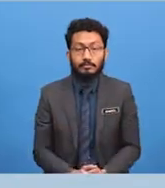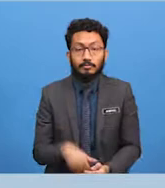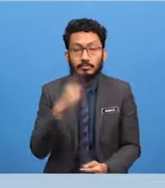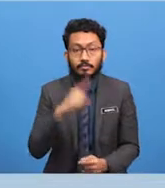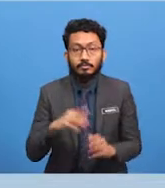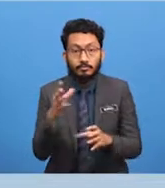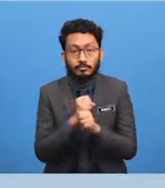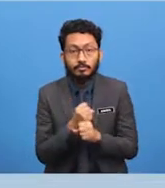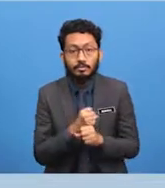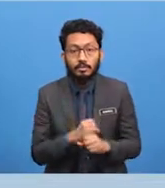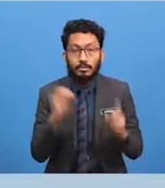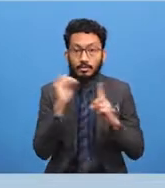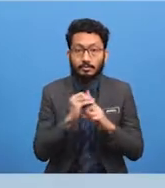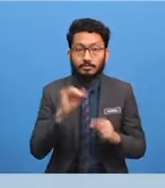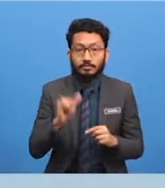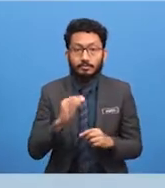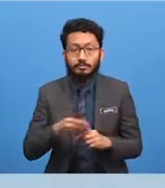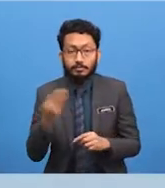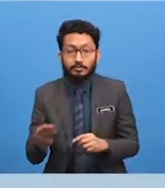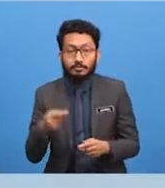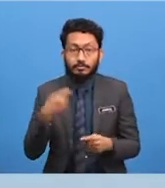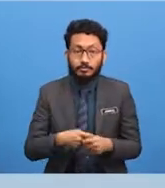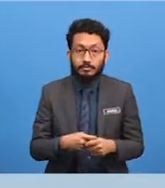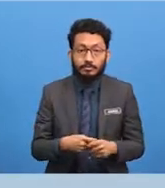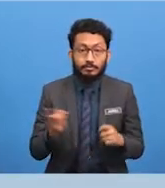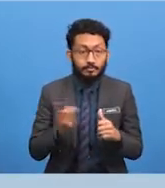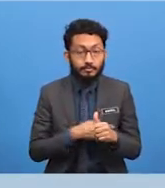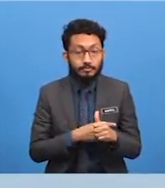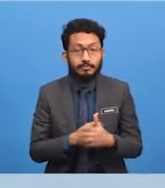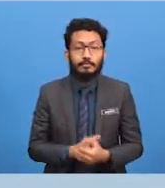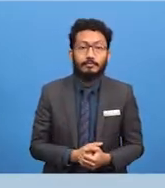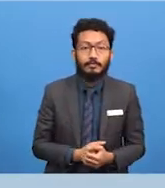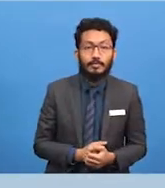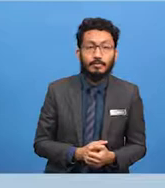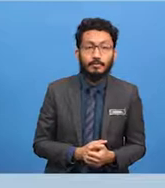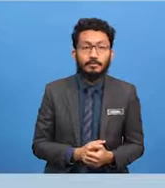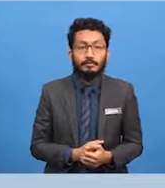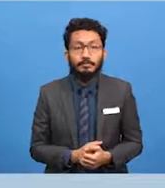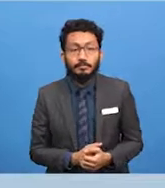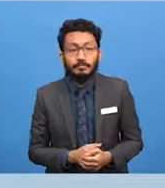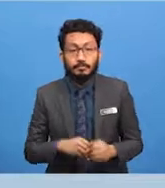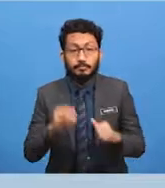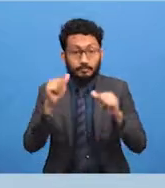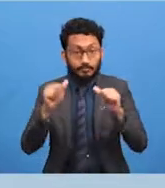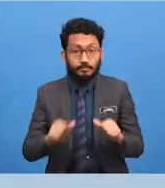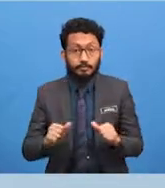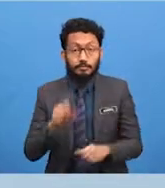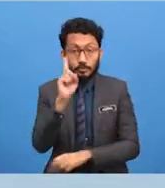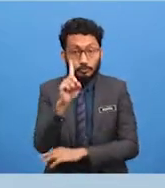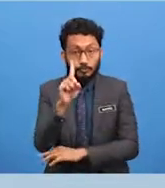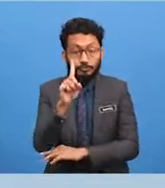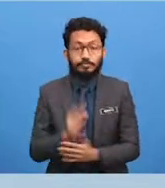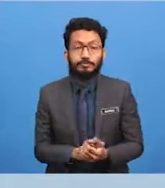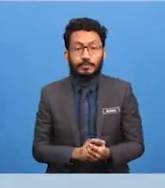mencapai objektif yang ditetapkan, iaitu alternatif satu, meningkatkan promosi jualan